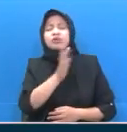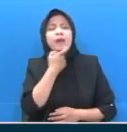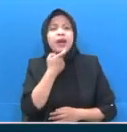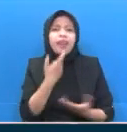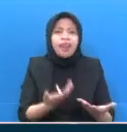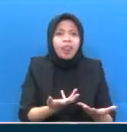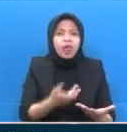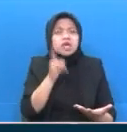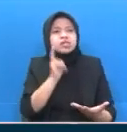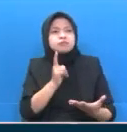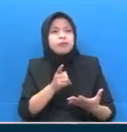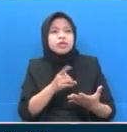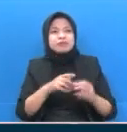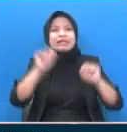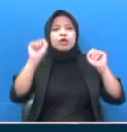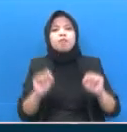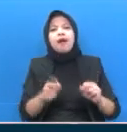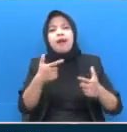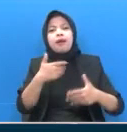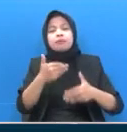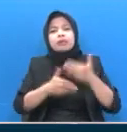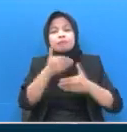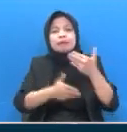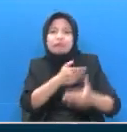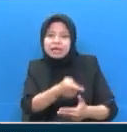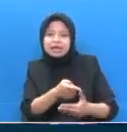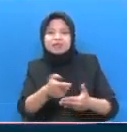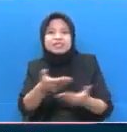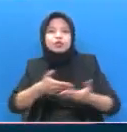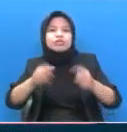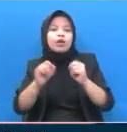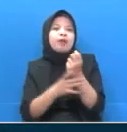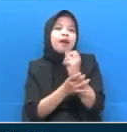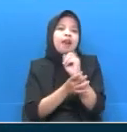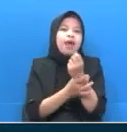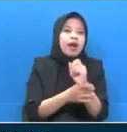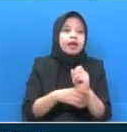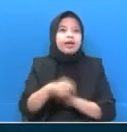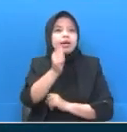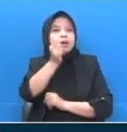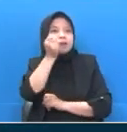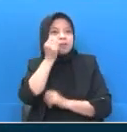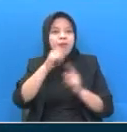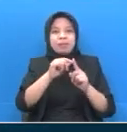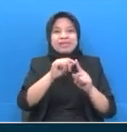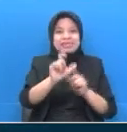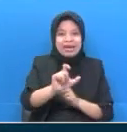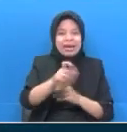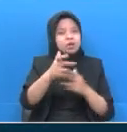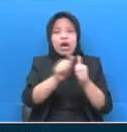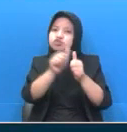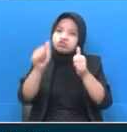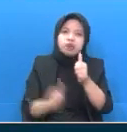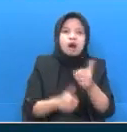Nggak perlu khawatir. Karena ini bagian ritme kehidupan yang terjadi di Magelang. Baik Bu PC, Pak, kemudian para